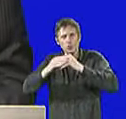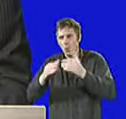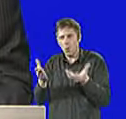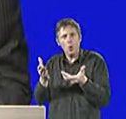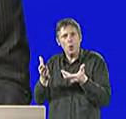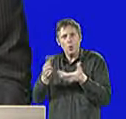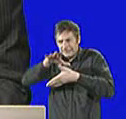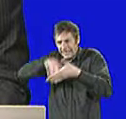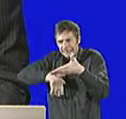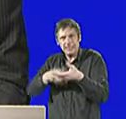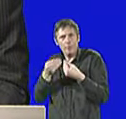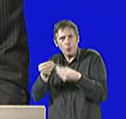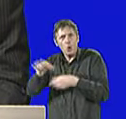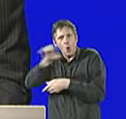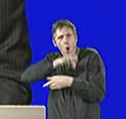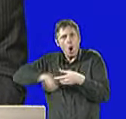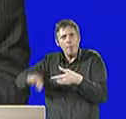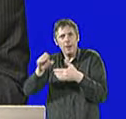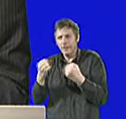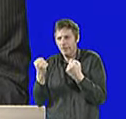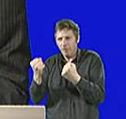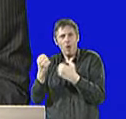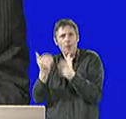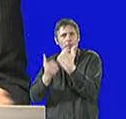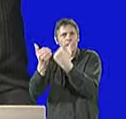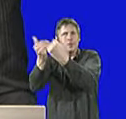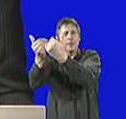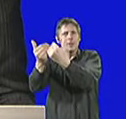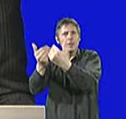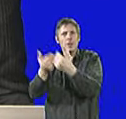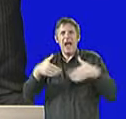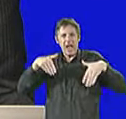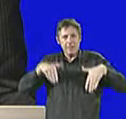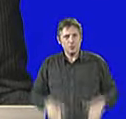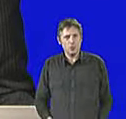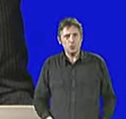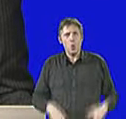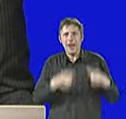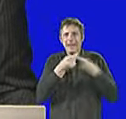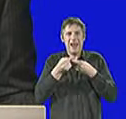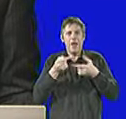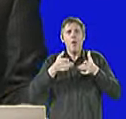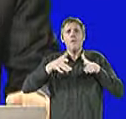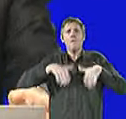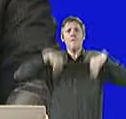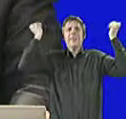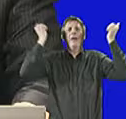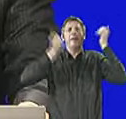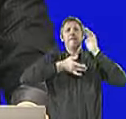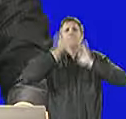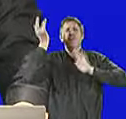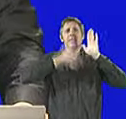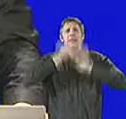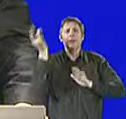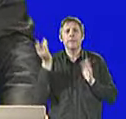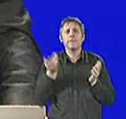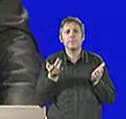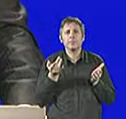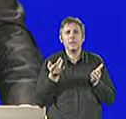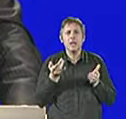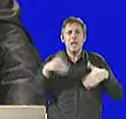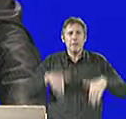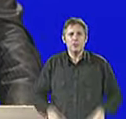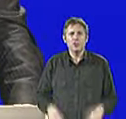la solidarité européenne ? L'abstention, c'est une fuite. L'abstention, c'est un